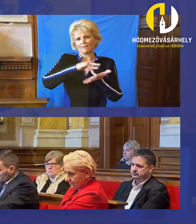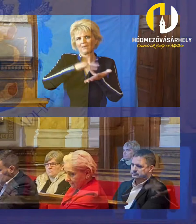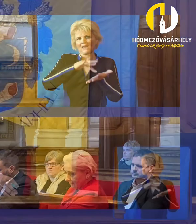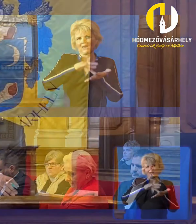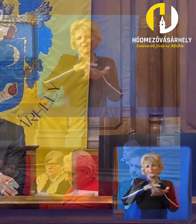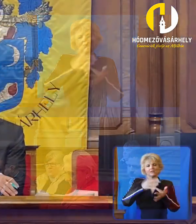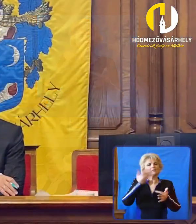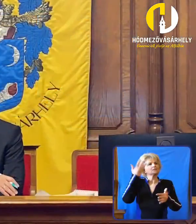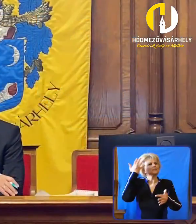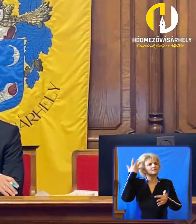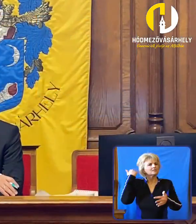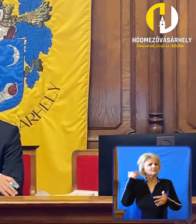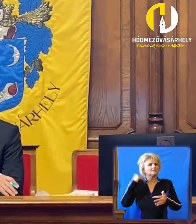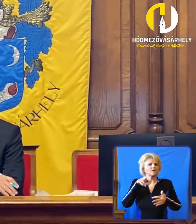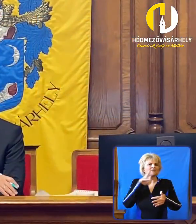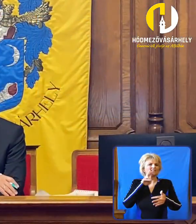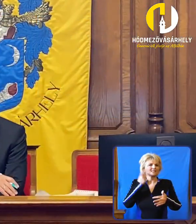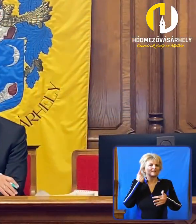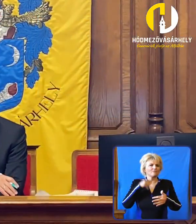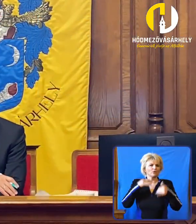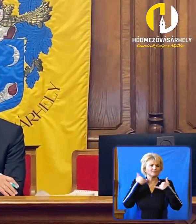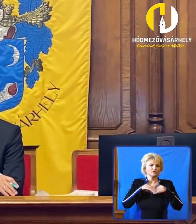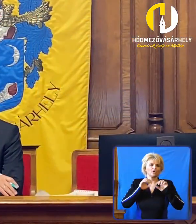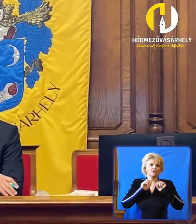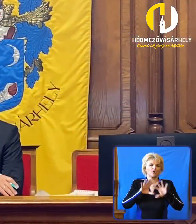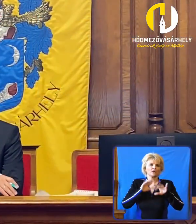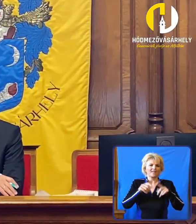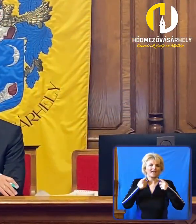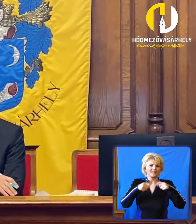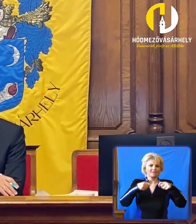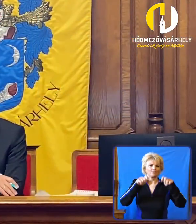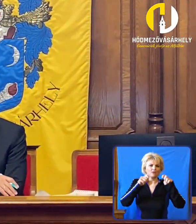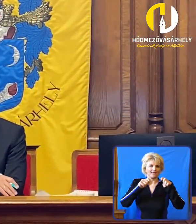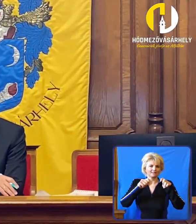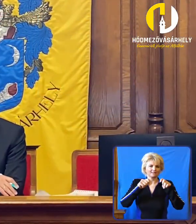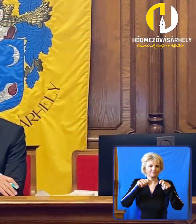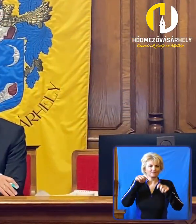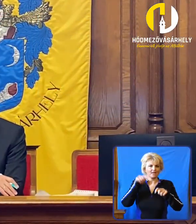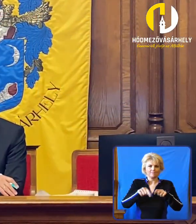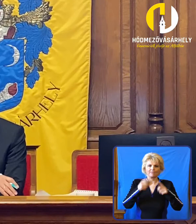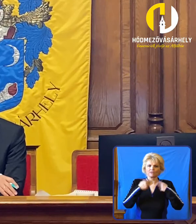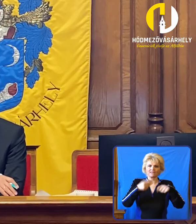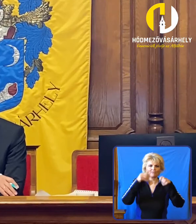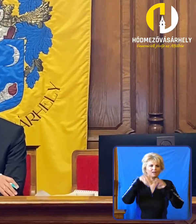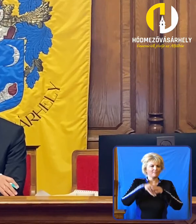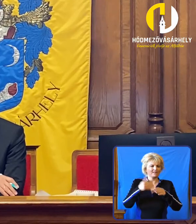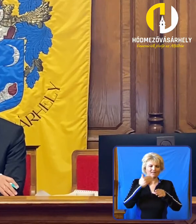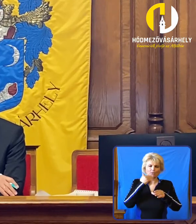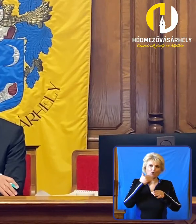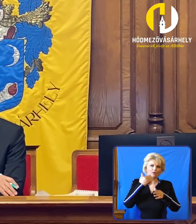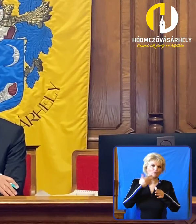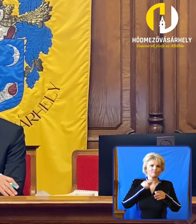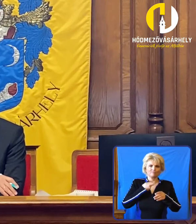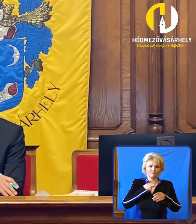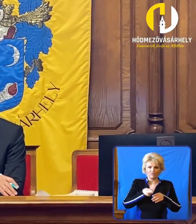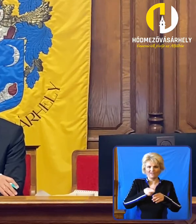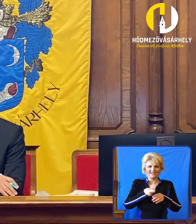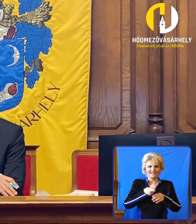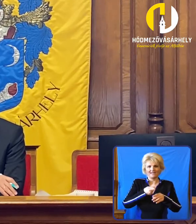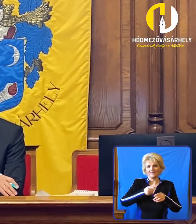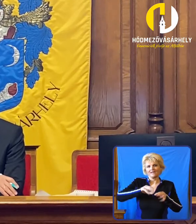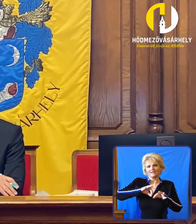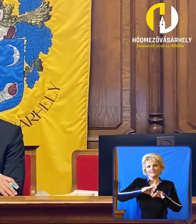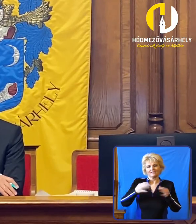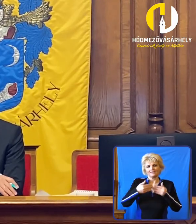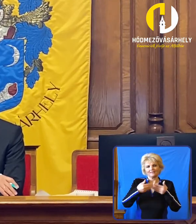egy raktárépület, csak azért mielőtt valakit ez zavarna. Nem is ebben az épületben szeretnénk pavilont és ezáltal akár egy büfét is nyitni, hanem